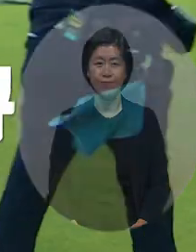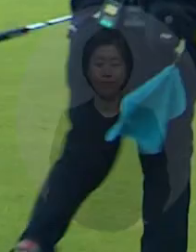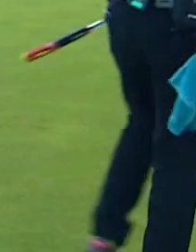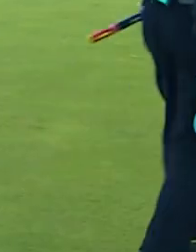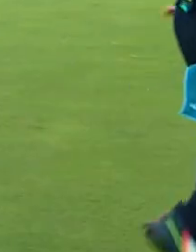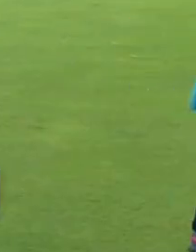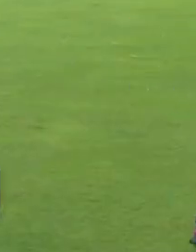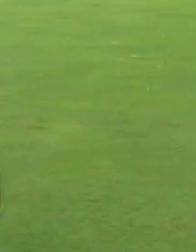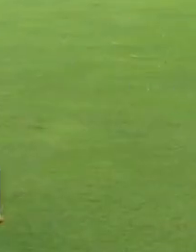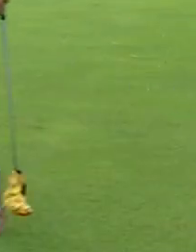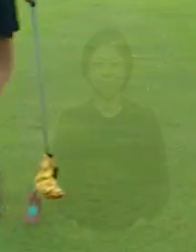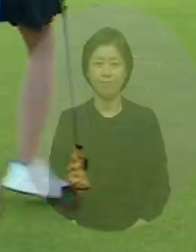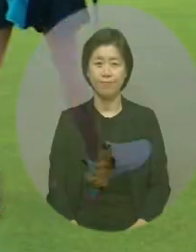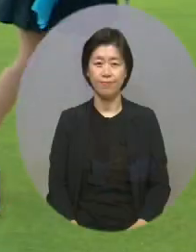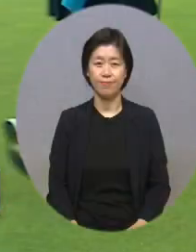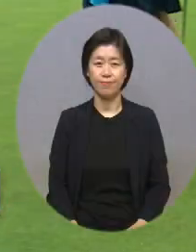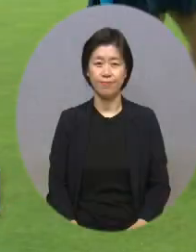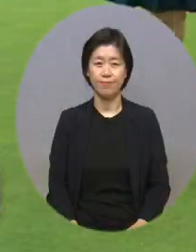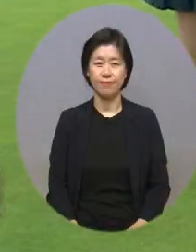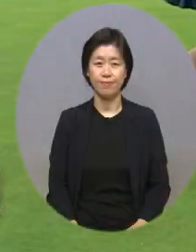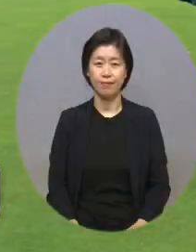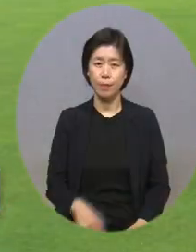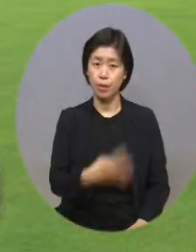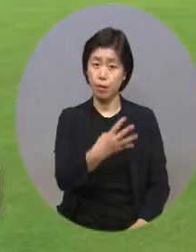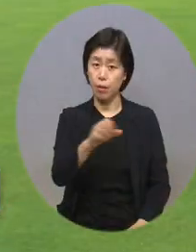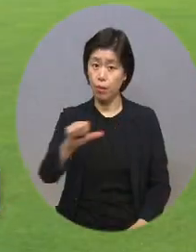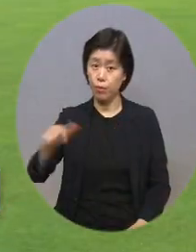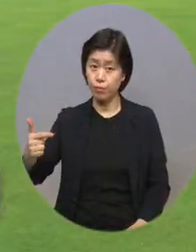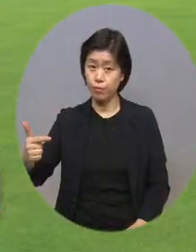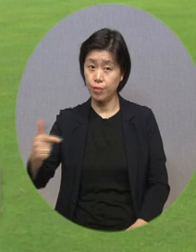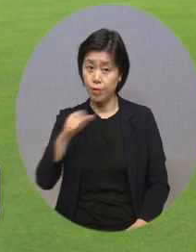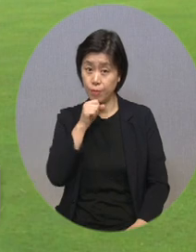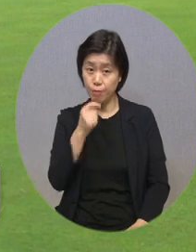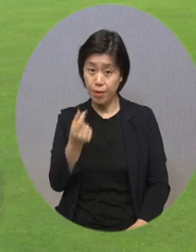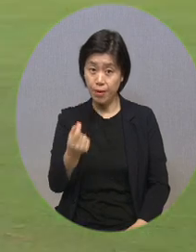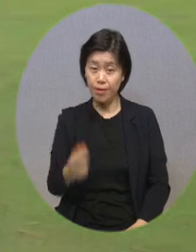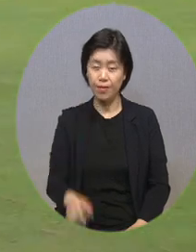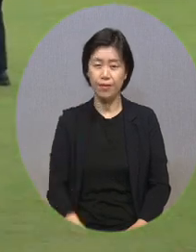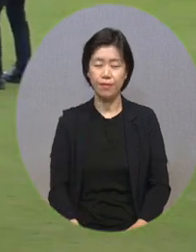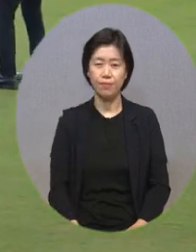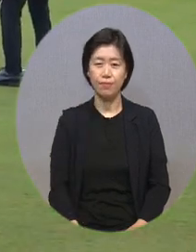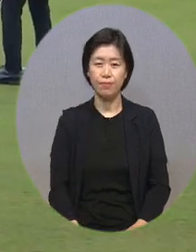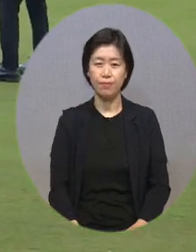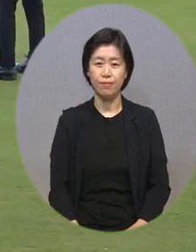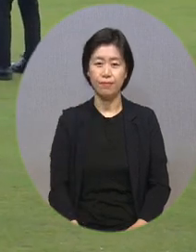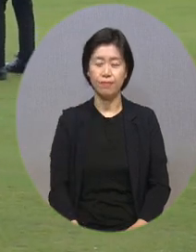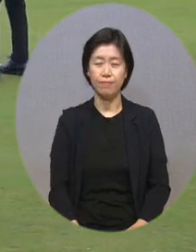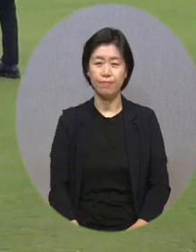다시 한번 쳐봐도 돼요? 4, 5, 6 치고 와. 와, 말도 안 돼.